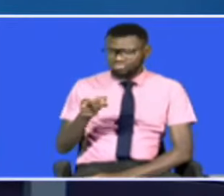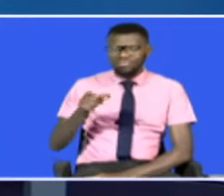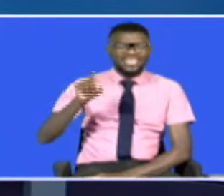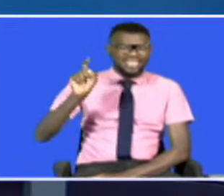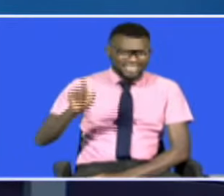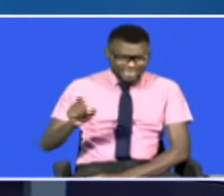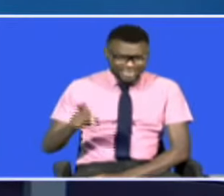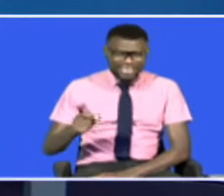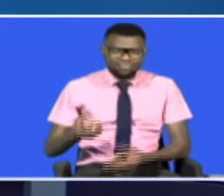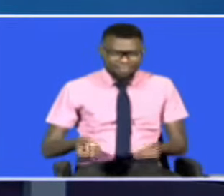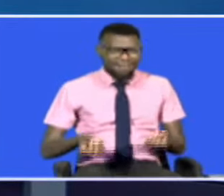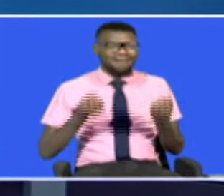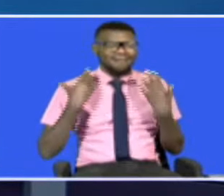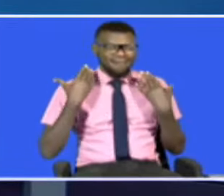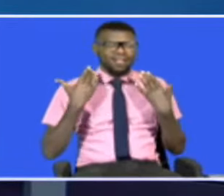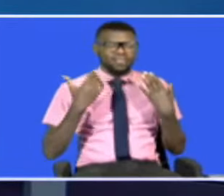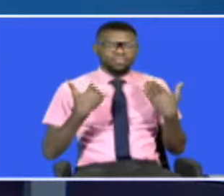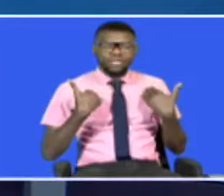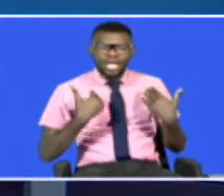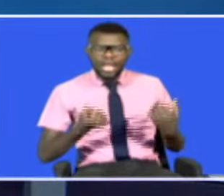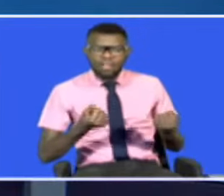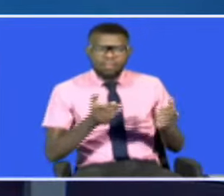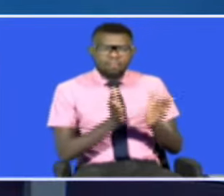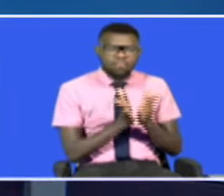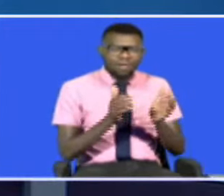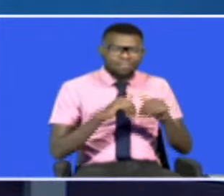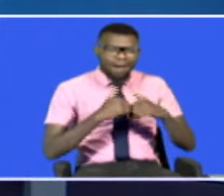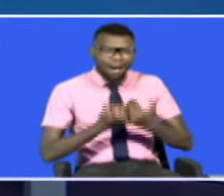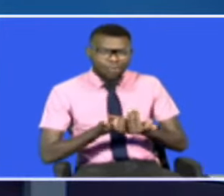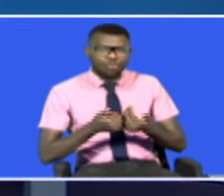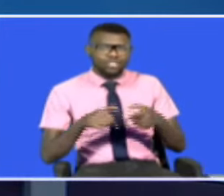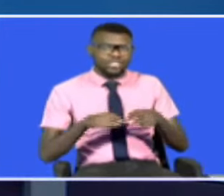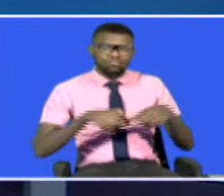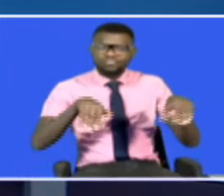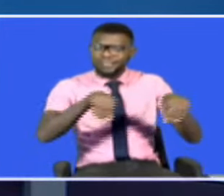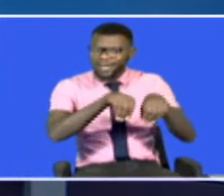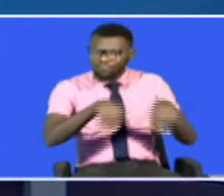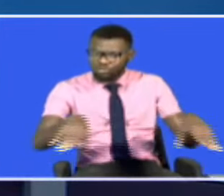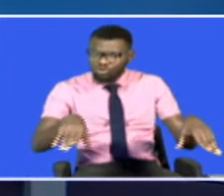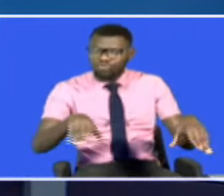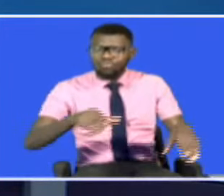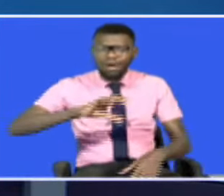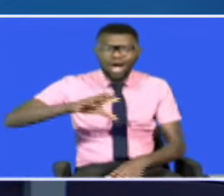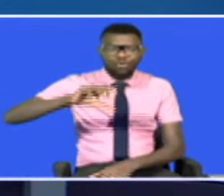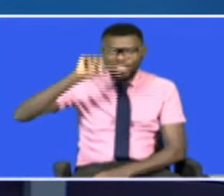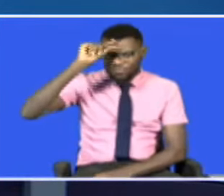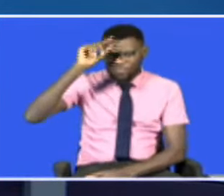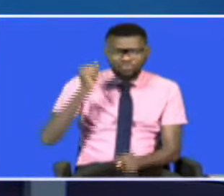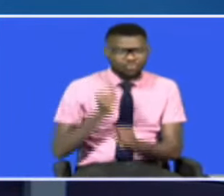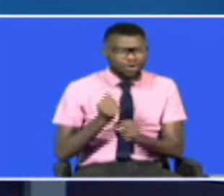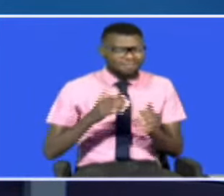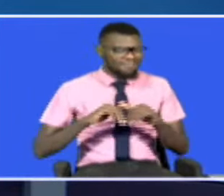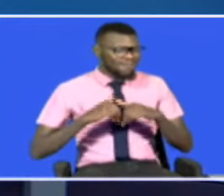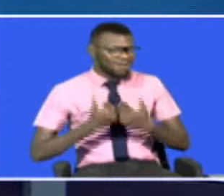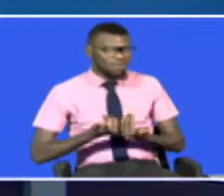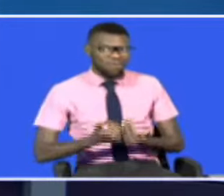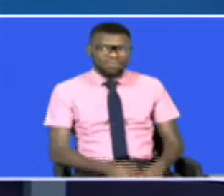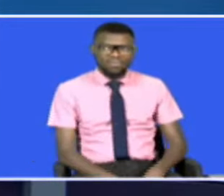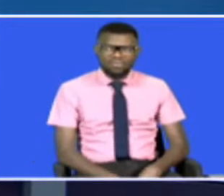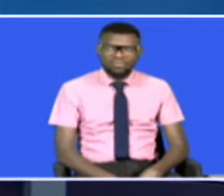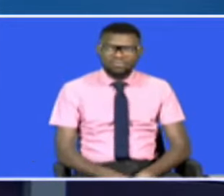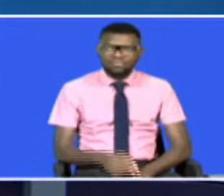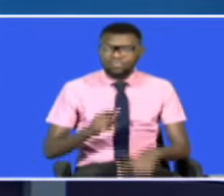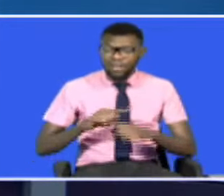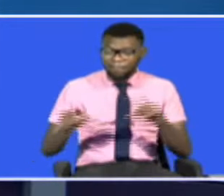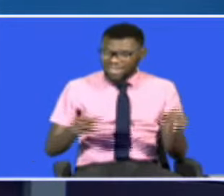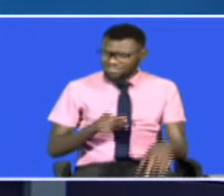ya umma, mifumo ya afya ya umma na vilevile ugatuzi wa sekta hiyo. Hata hivyo, swali ibuka ni iwapo Daktari Barasa